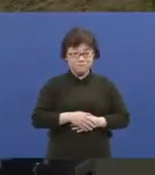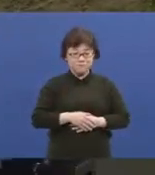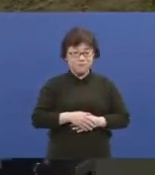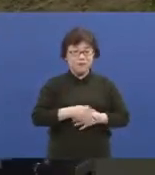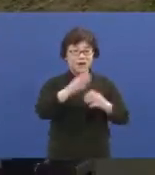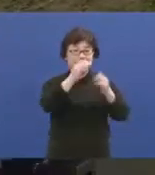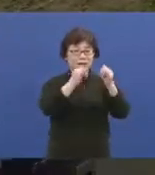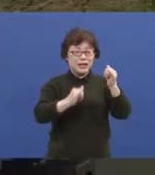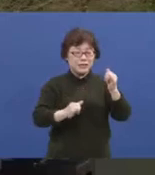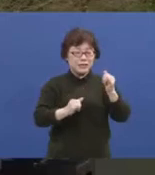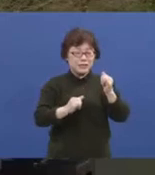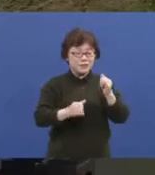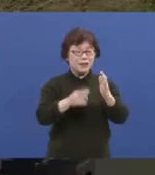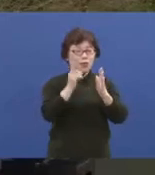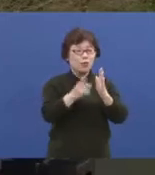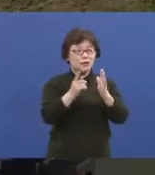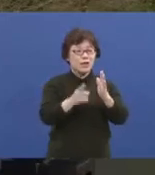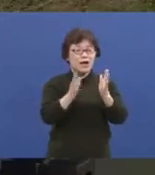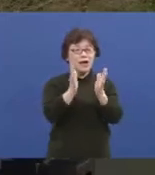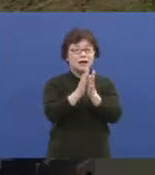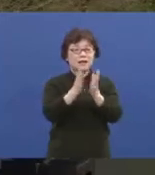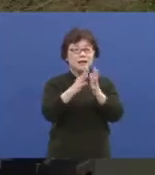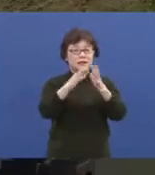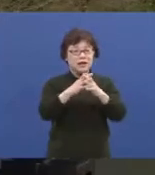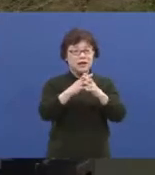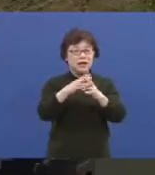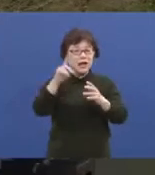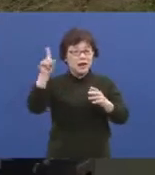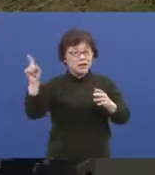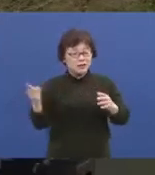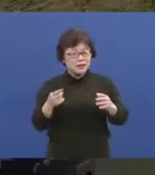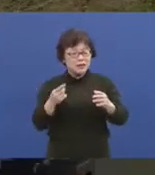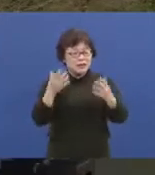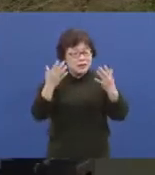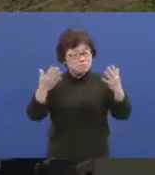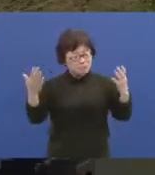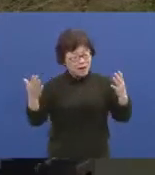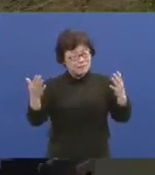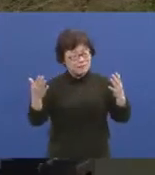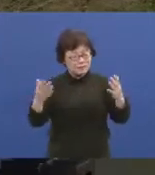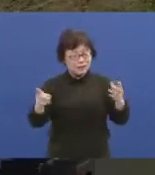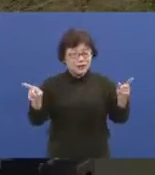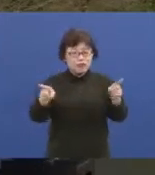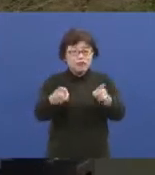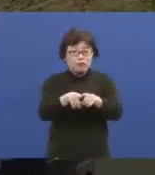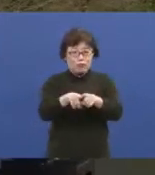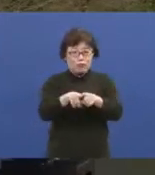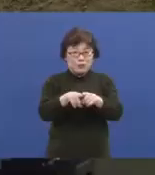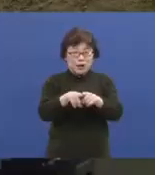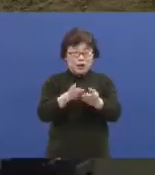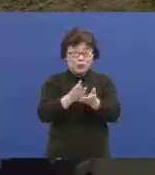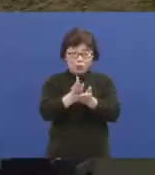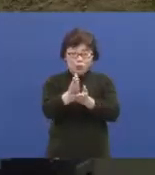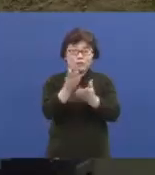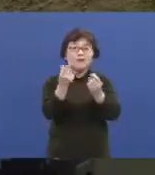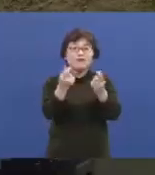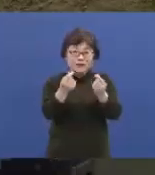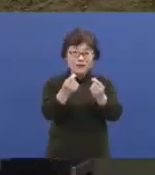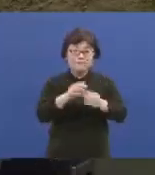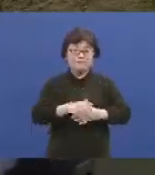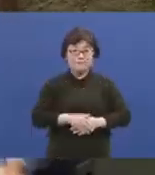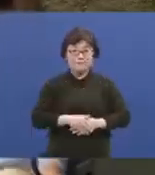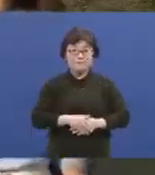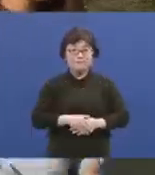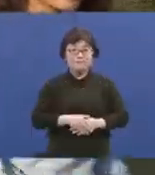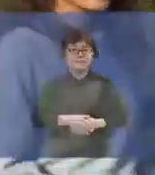の豊かさと自然の恵みを感じさせる、まさに歴史と自然が融合したコースでしたね。 はい。